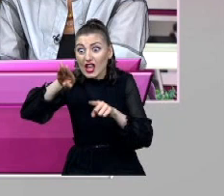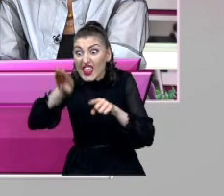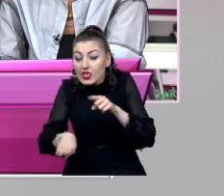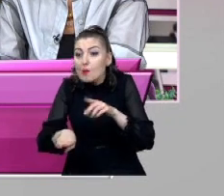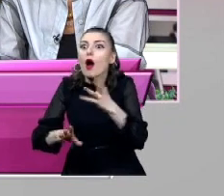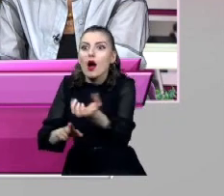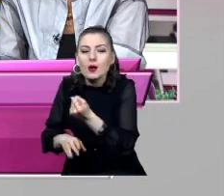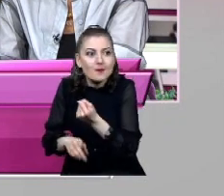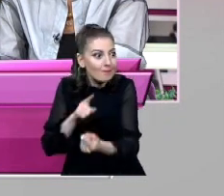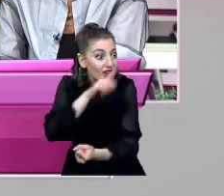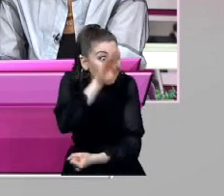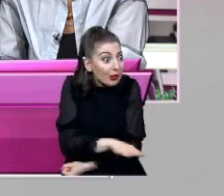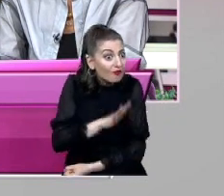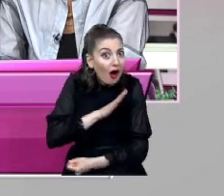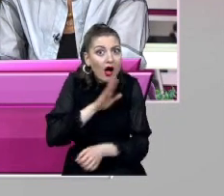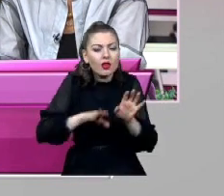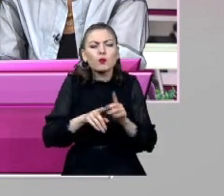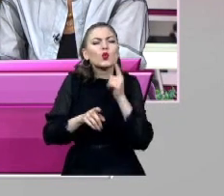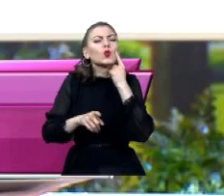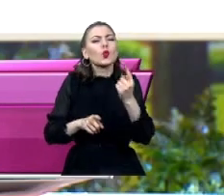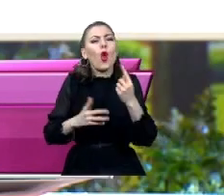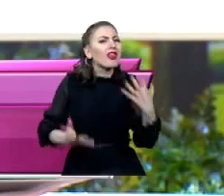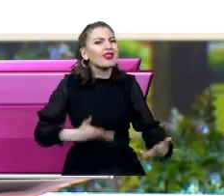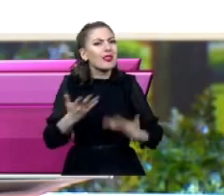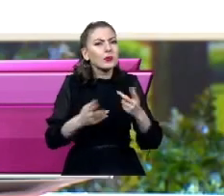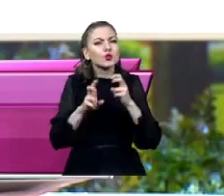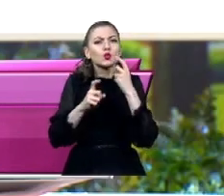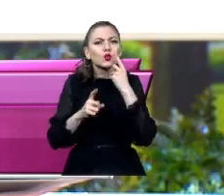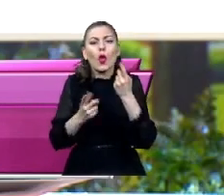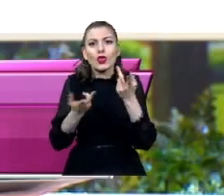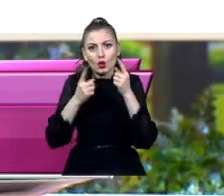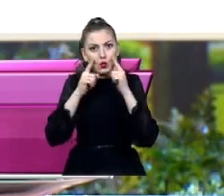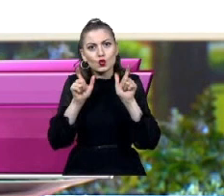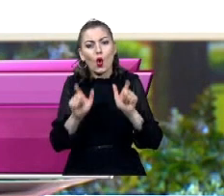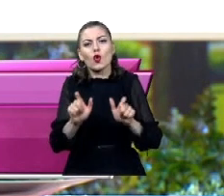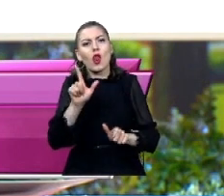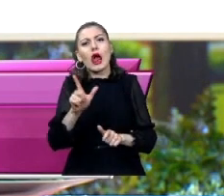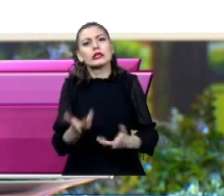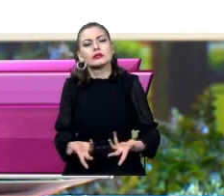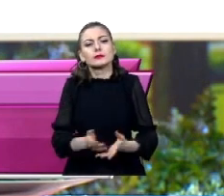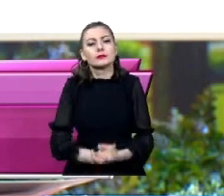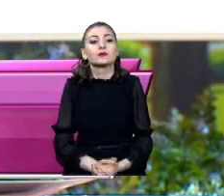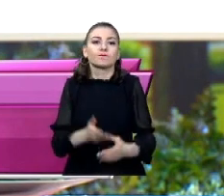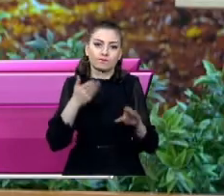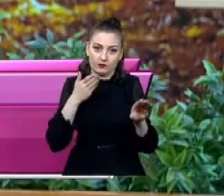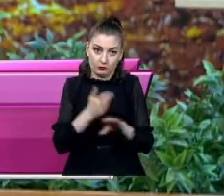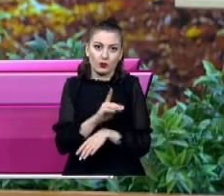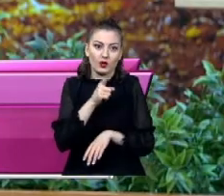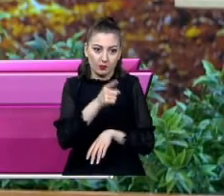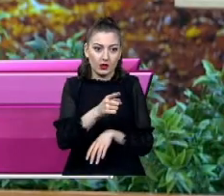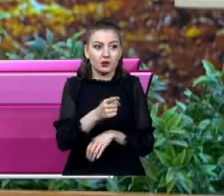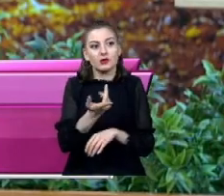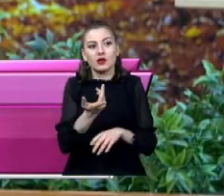aslında. Buradaki işte davranış biçimimizi belki kontrol etmemiz lazım, değil mi Rabia Hanım? Çok haklısınız. Aslında duygusal açıdan